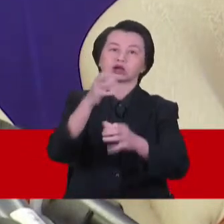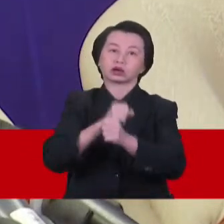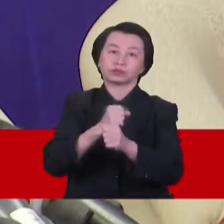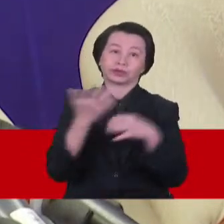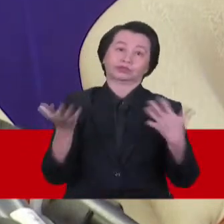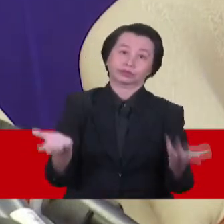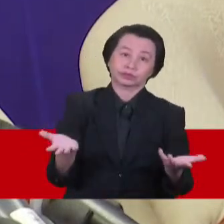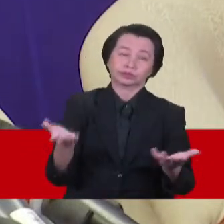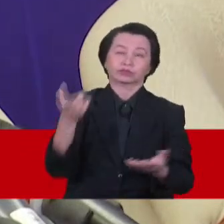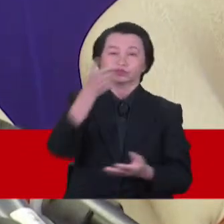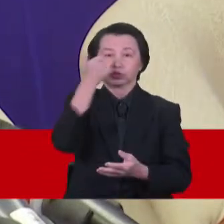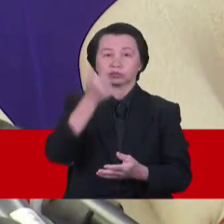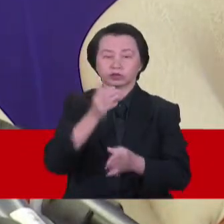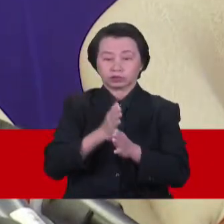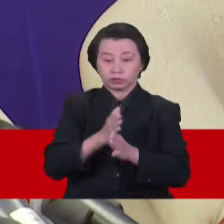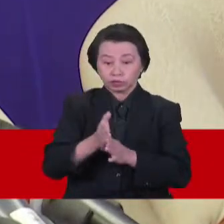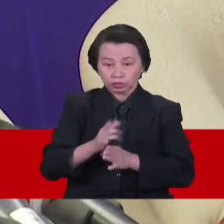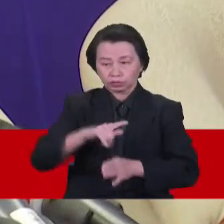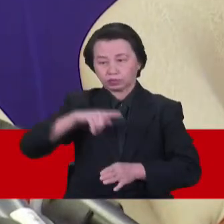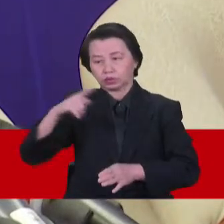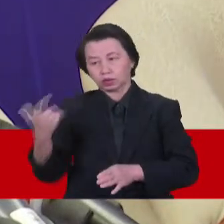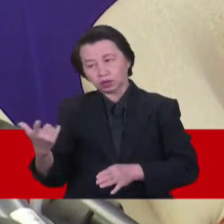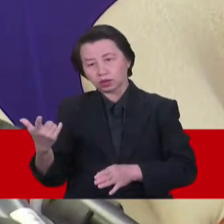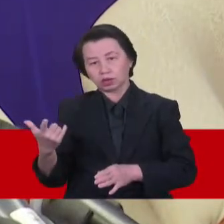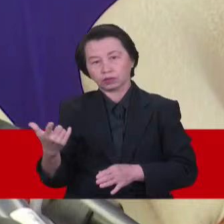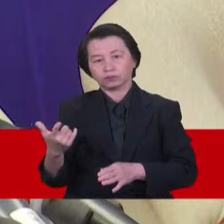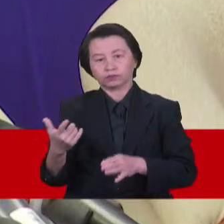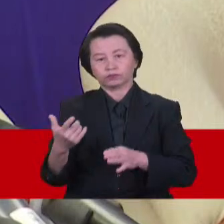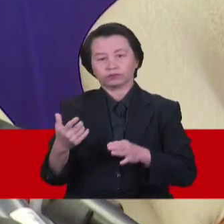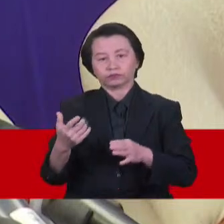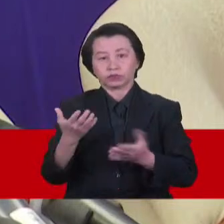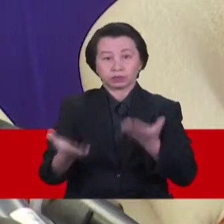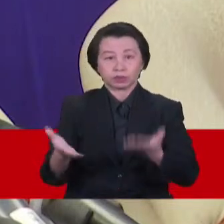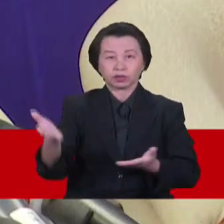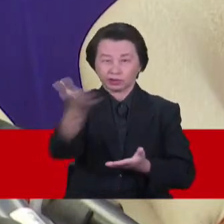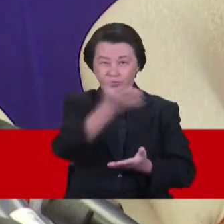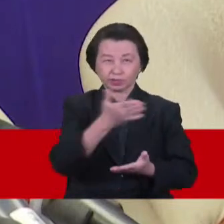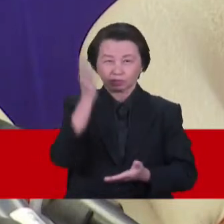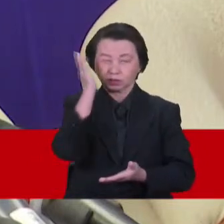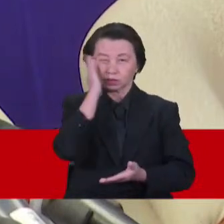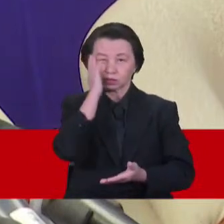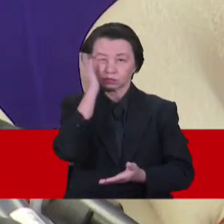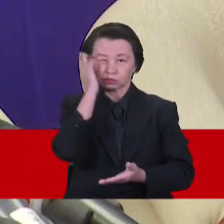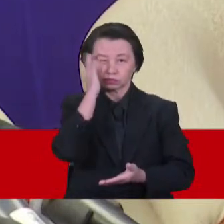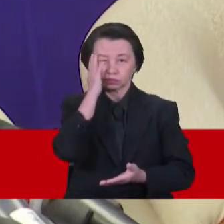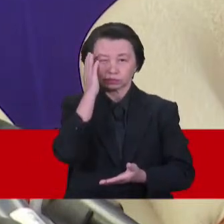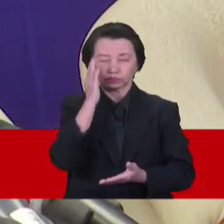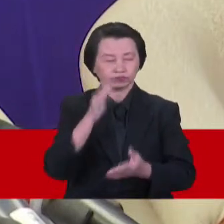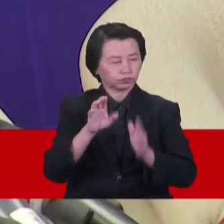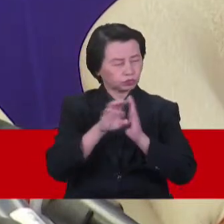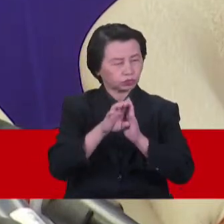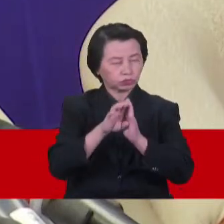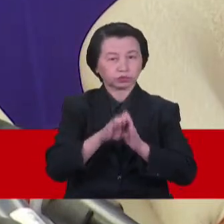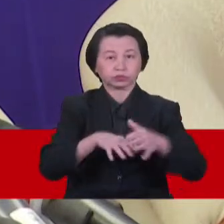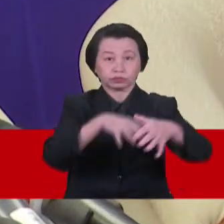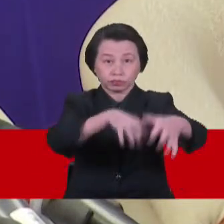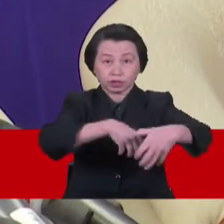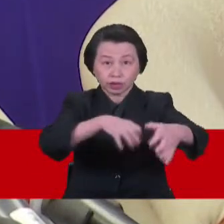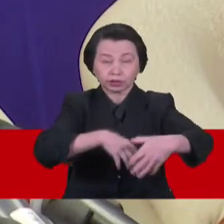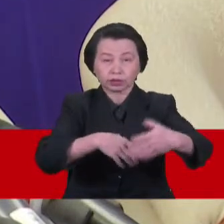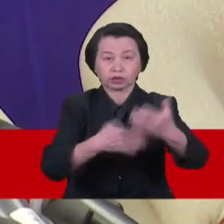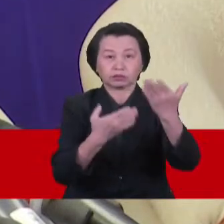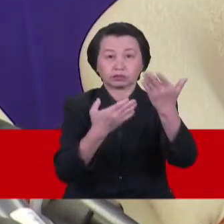difahamkan sektor-sektor lain seperti mana semua mungkin sedia maklum sekarang, sektor peladangan